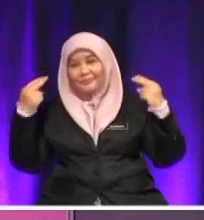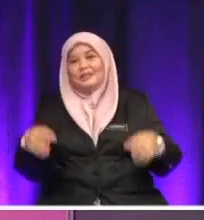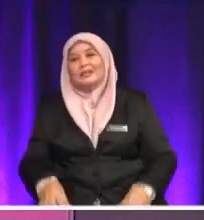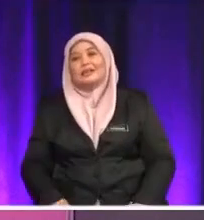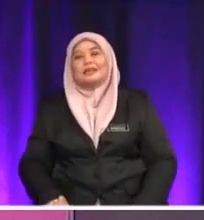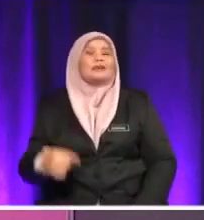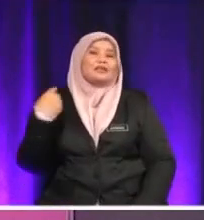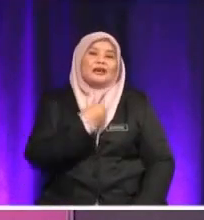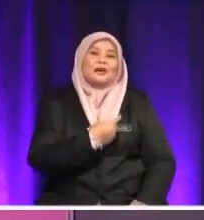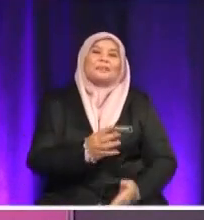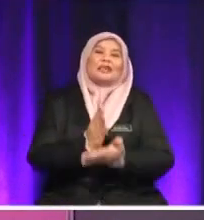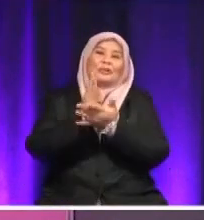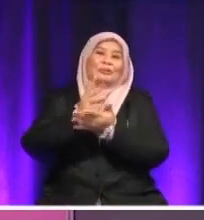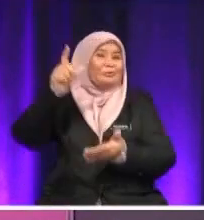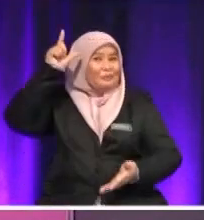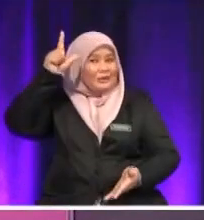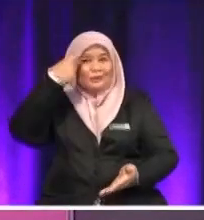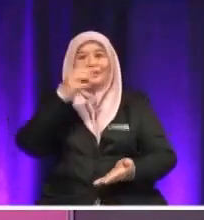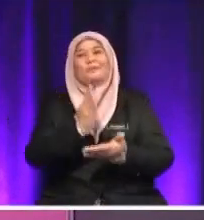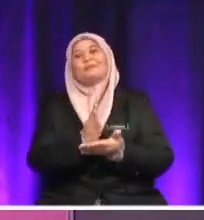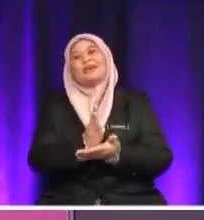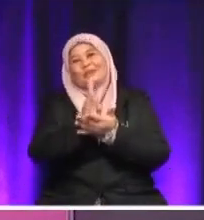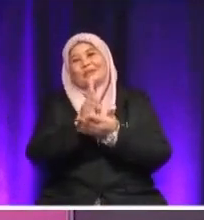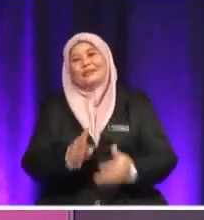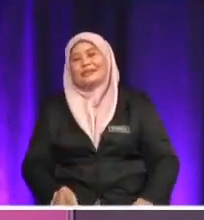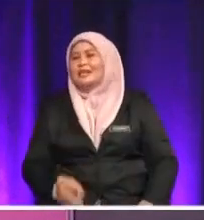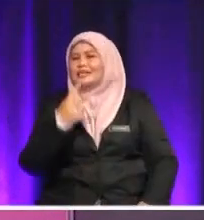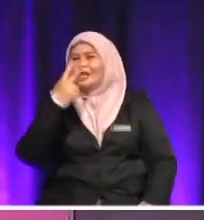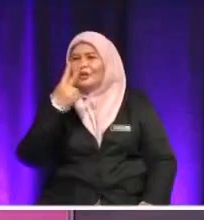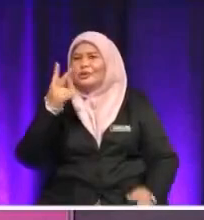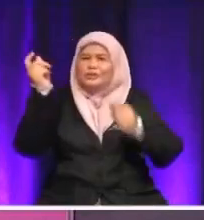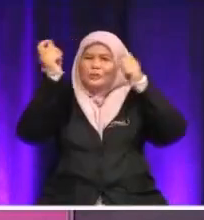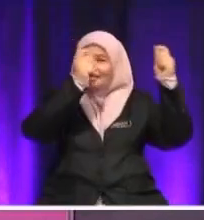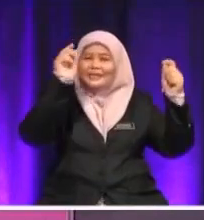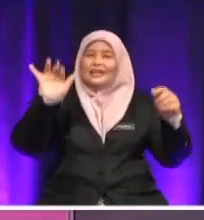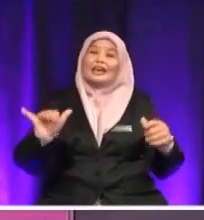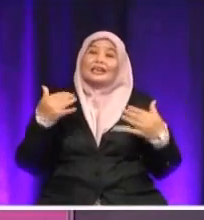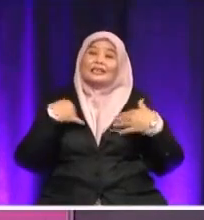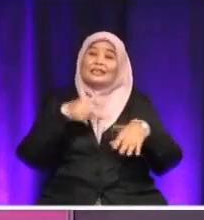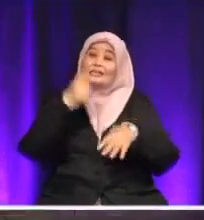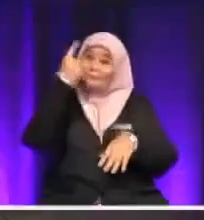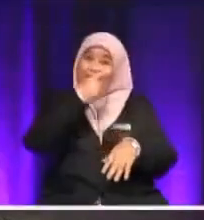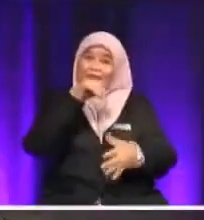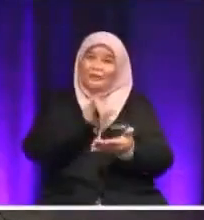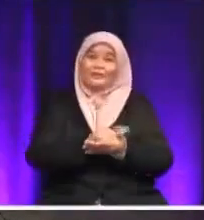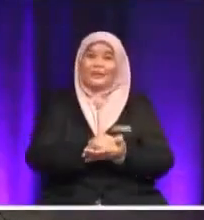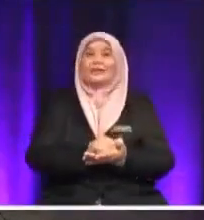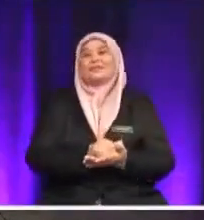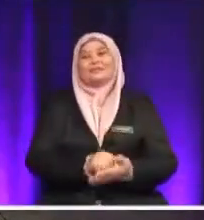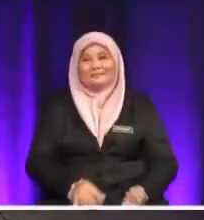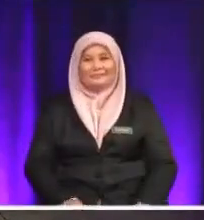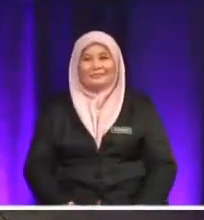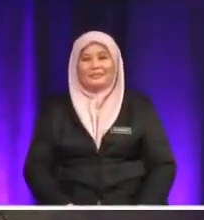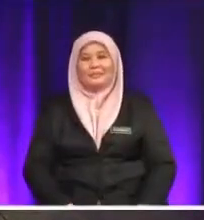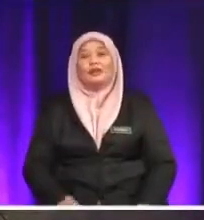minta bantuan hakim untuk bantu boleh, kita. Boleh Ustaz. Okey, alhamdulillah. Kita nak tengok situasi yang ada di depan tu hakim. Okey, saya baca Ustaz eh.